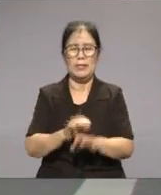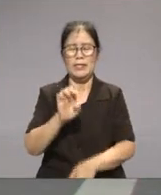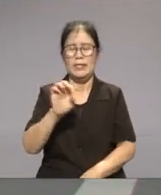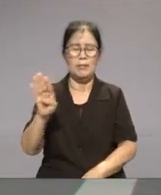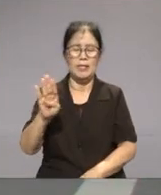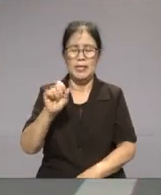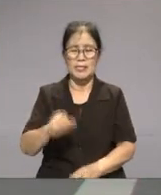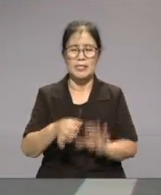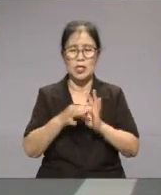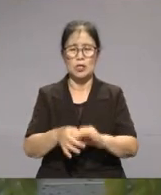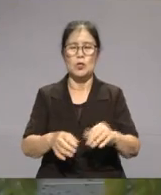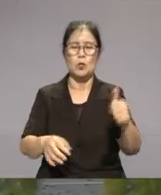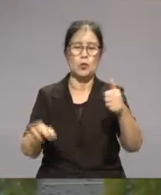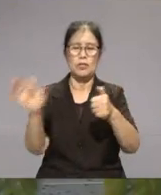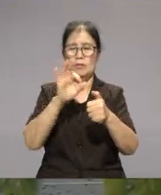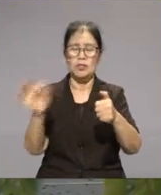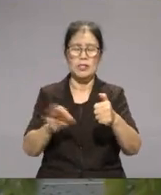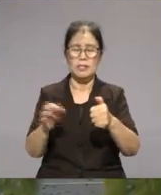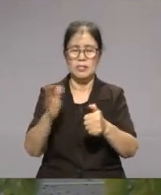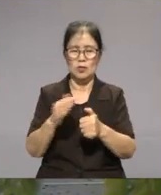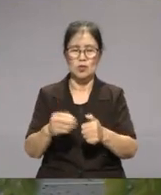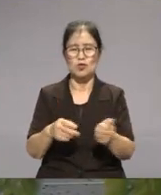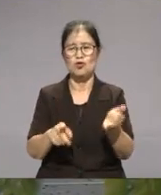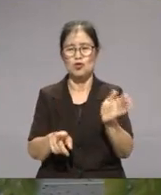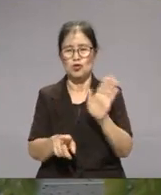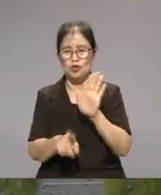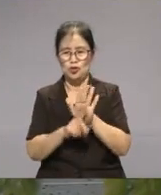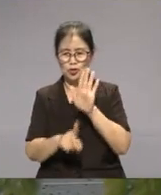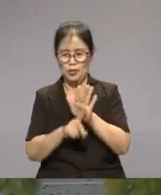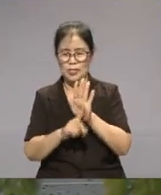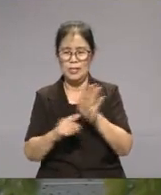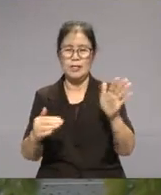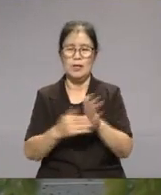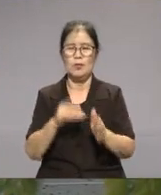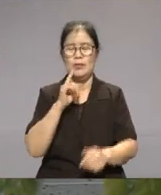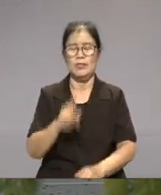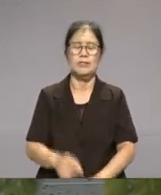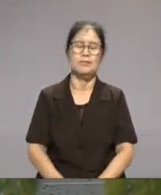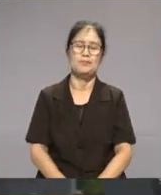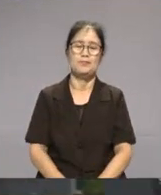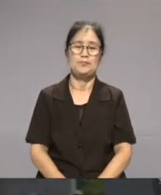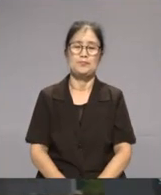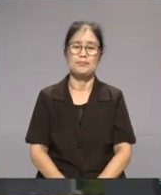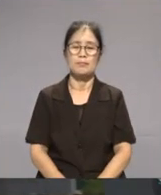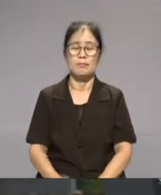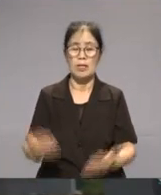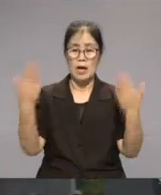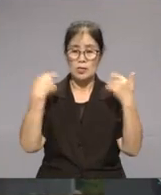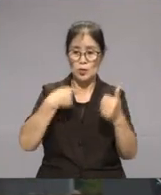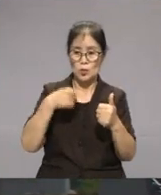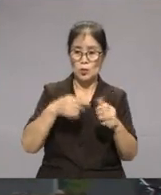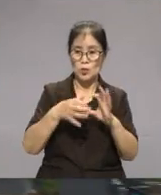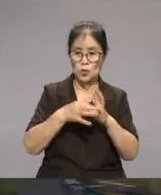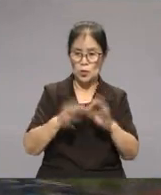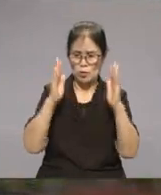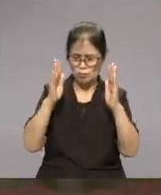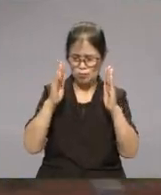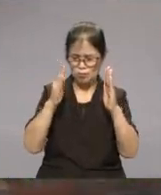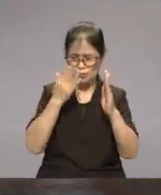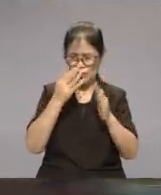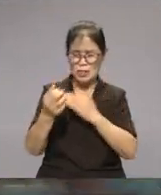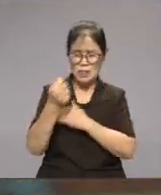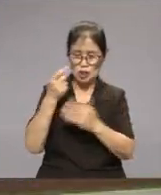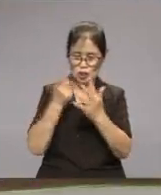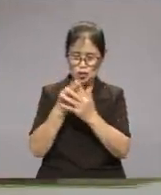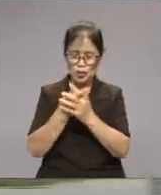연계율은 50% 수준으로 출제했다고 밝혔습니다 평가원은 학교 교육을 통해 학습된 능력의 측정을